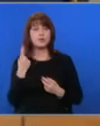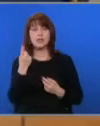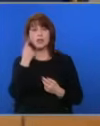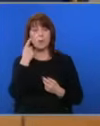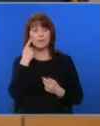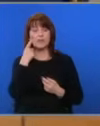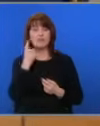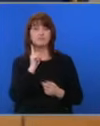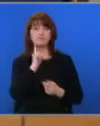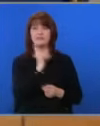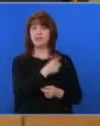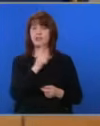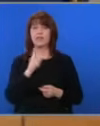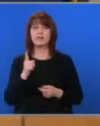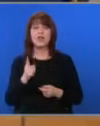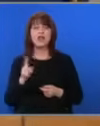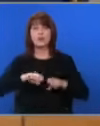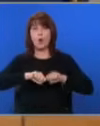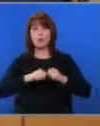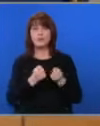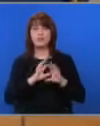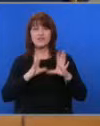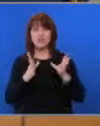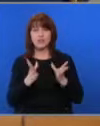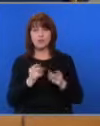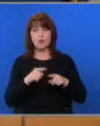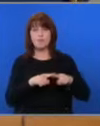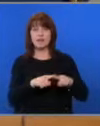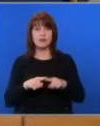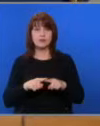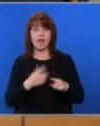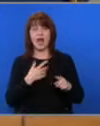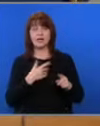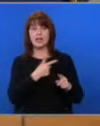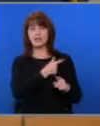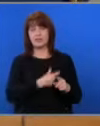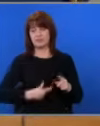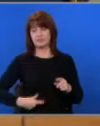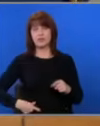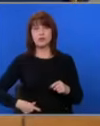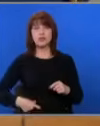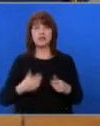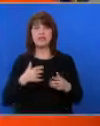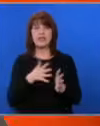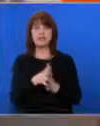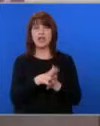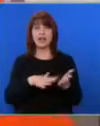диктаторски да унищожи всичко беларуско в страната, да разруши нашата национална идентичност и нашия народ.